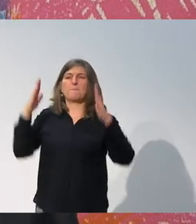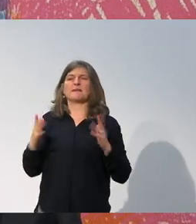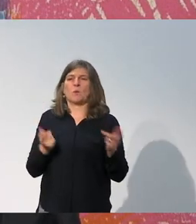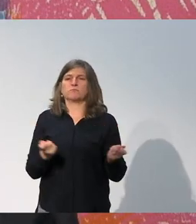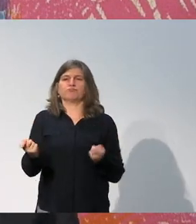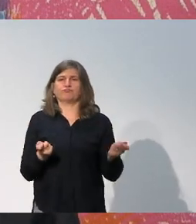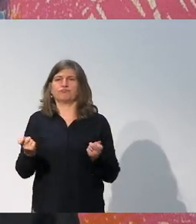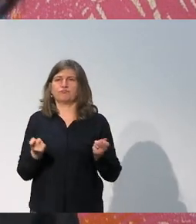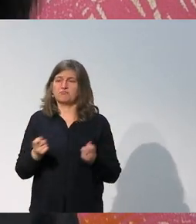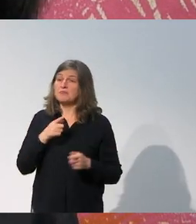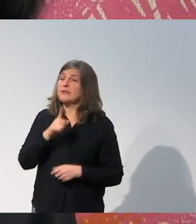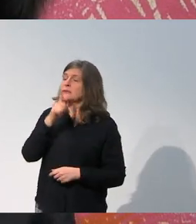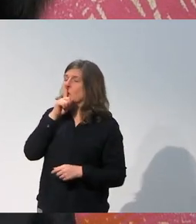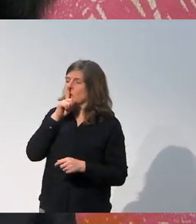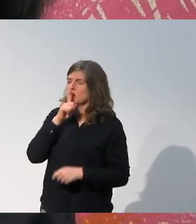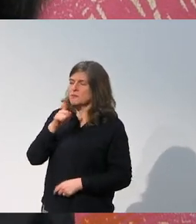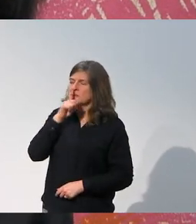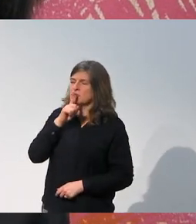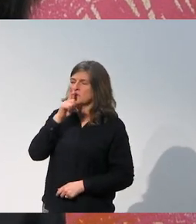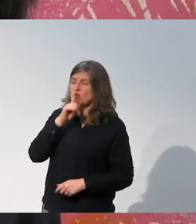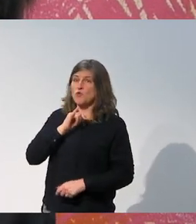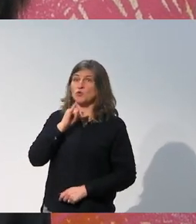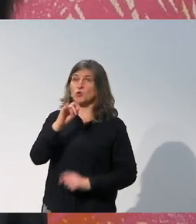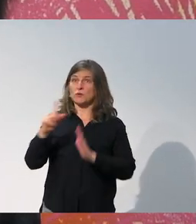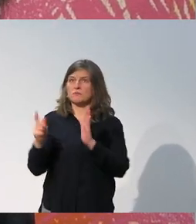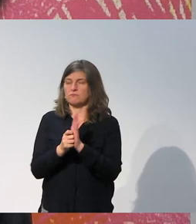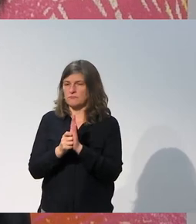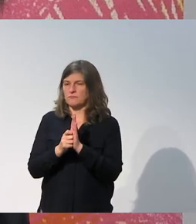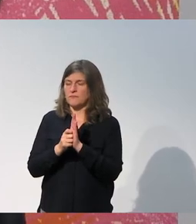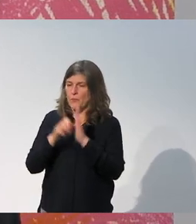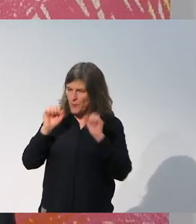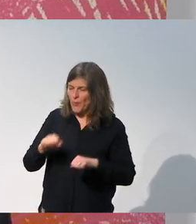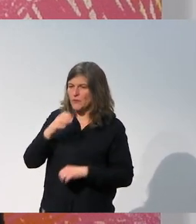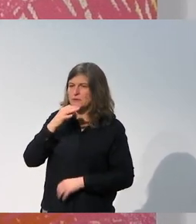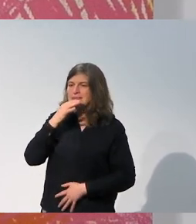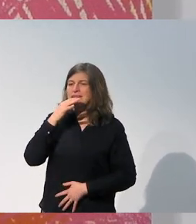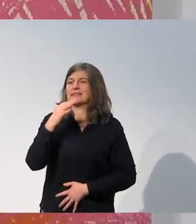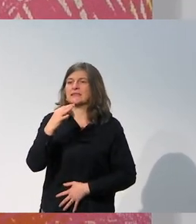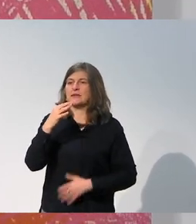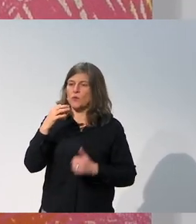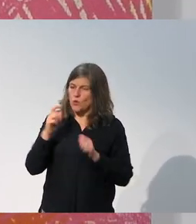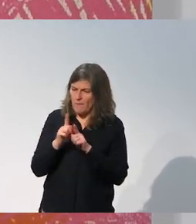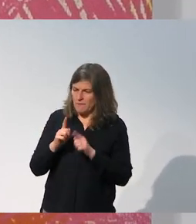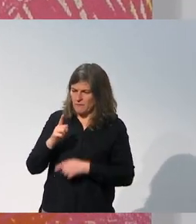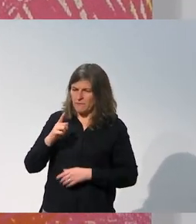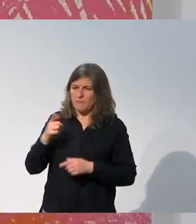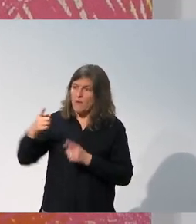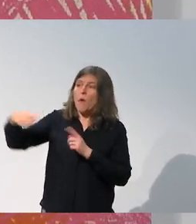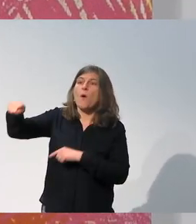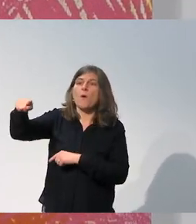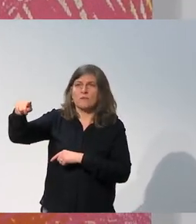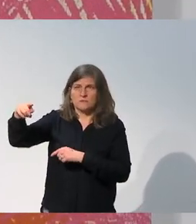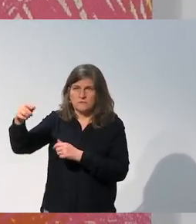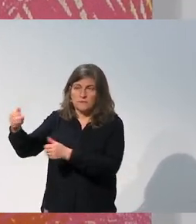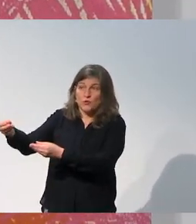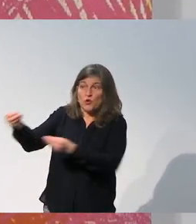taire, supporter jusqu'au jour où l'on s'autorise à dire, ou plutôt où l'on nous autorise à dire, ou plutôt encore